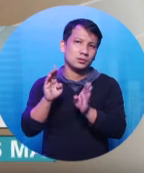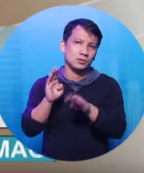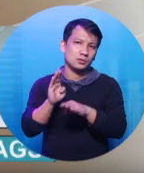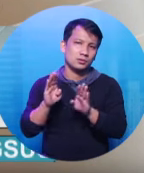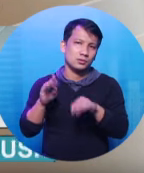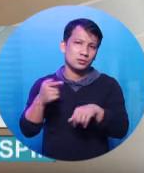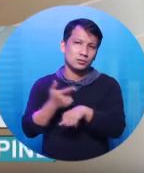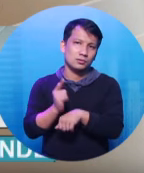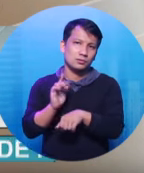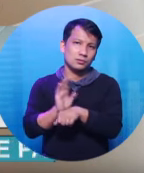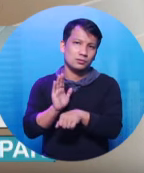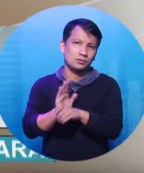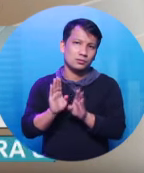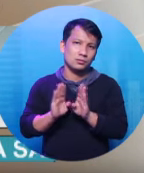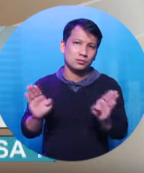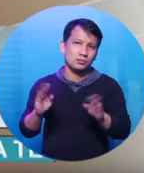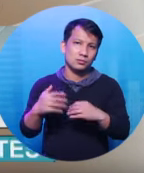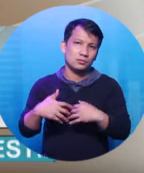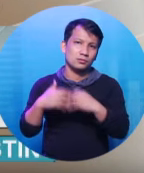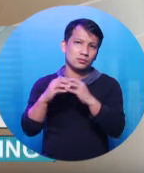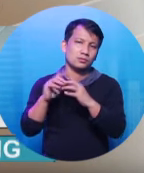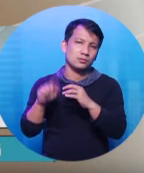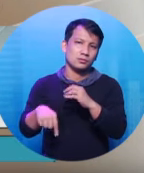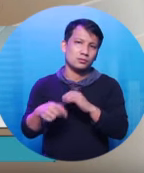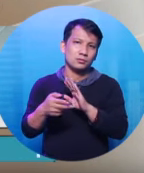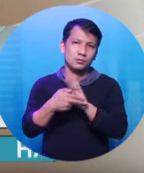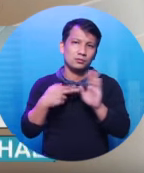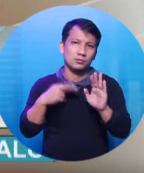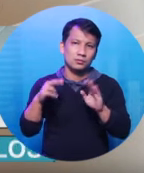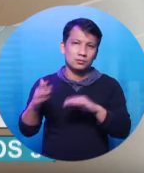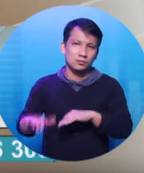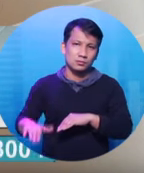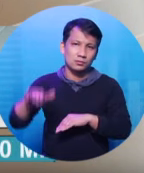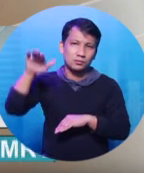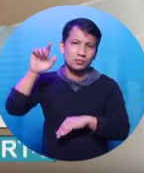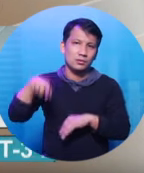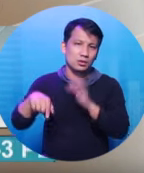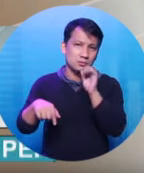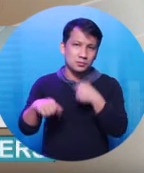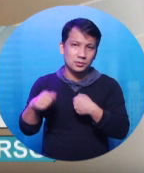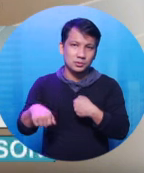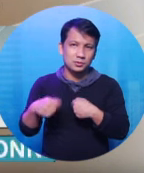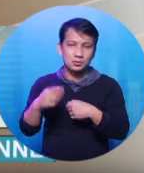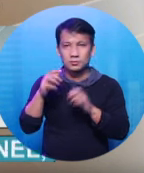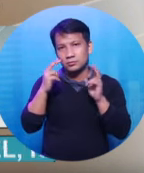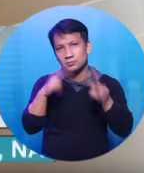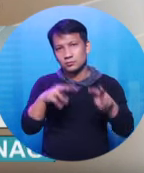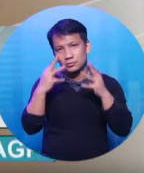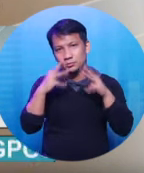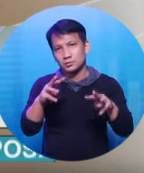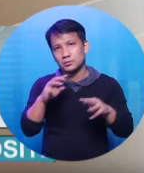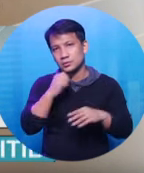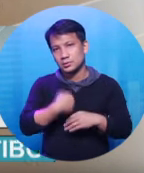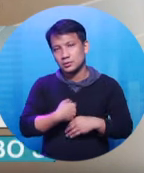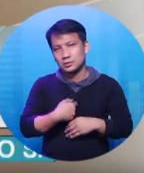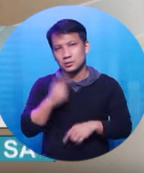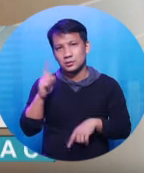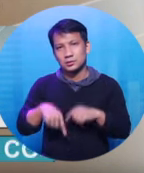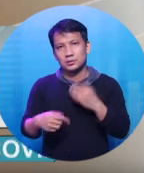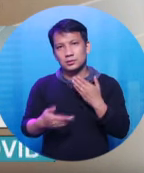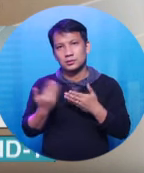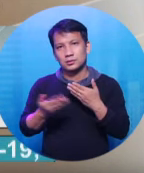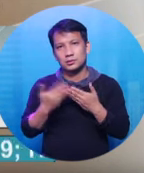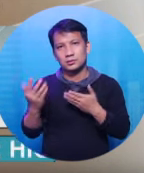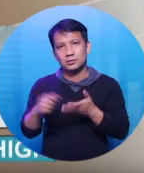It takes years bago ma-build ang isang brand. Mula bata yan hanggang pagtanda, napapanood yan ang natatandaan. Hindi ganun